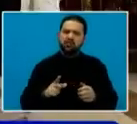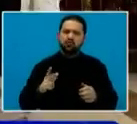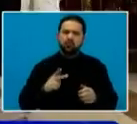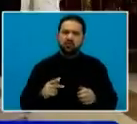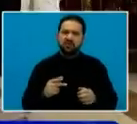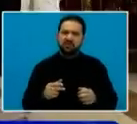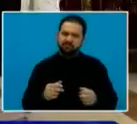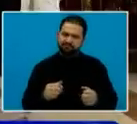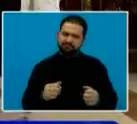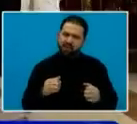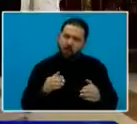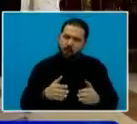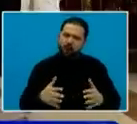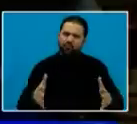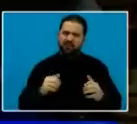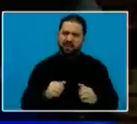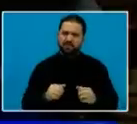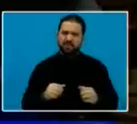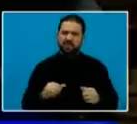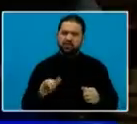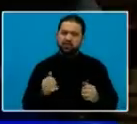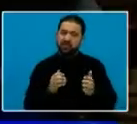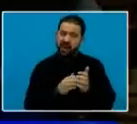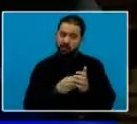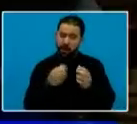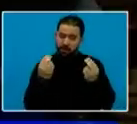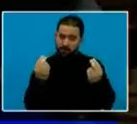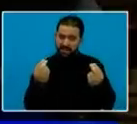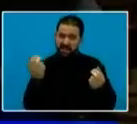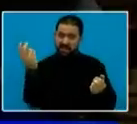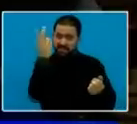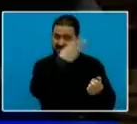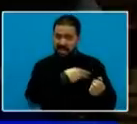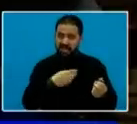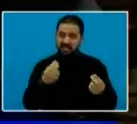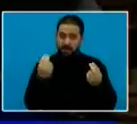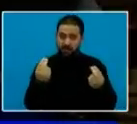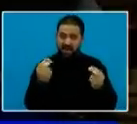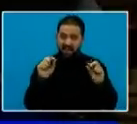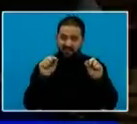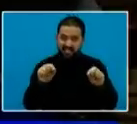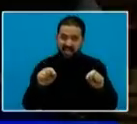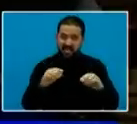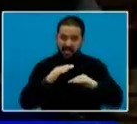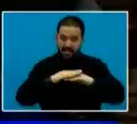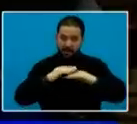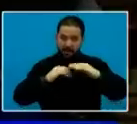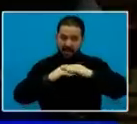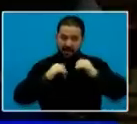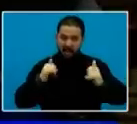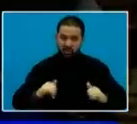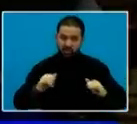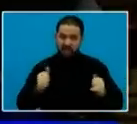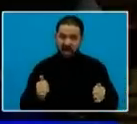act duhovnicesc își are profunzimea lui, și atunci trebuie bine înțeles, bine fixate temeliile